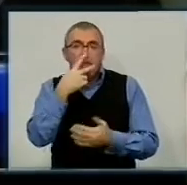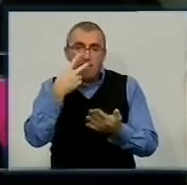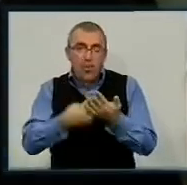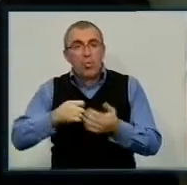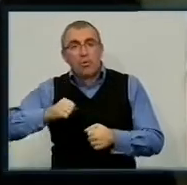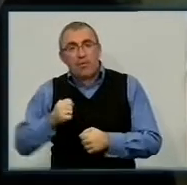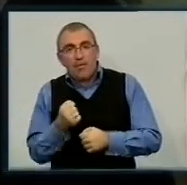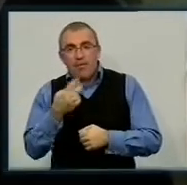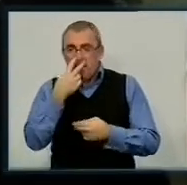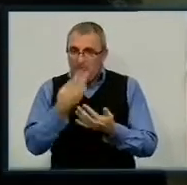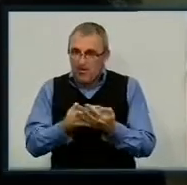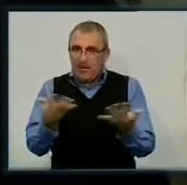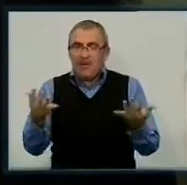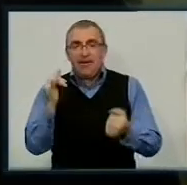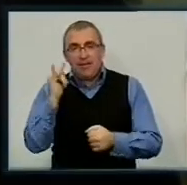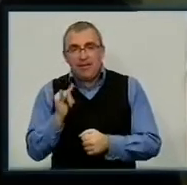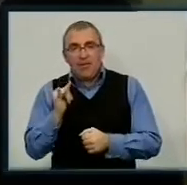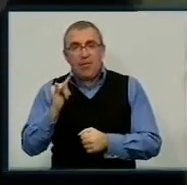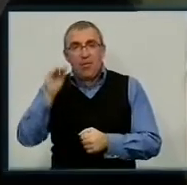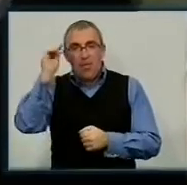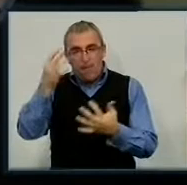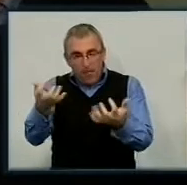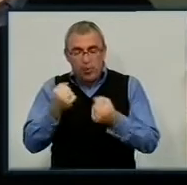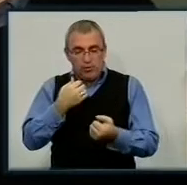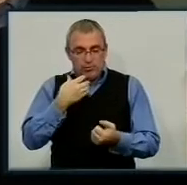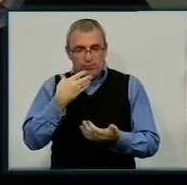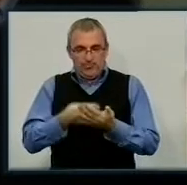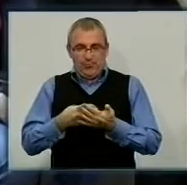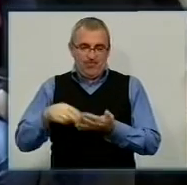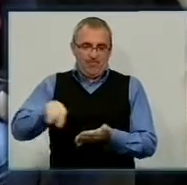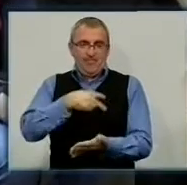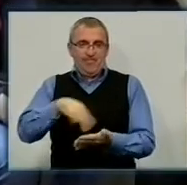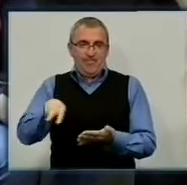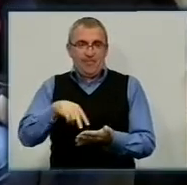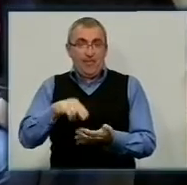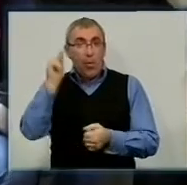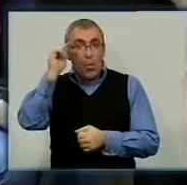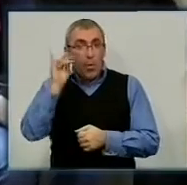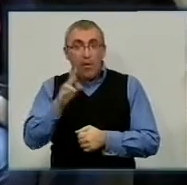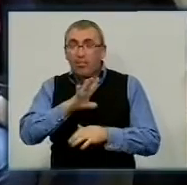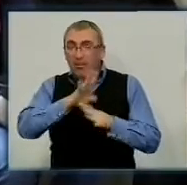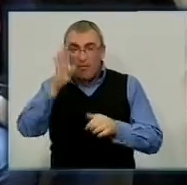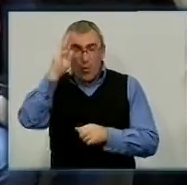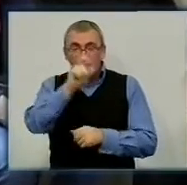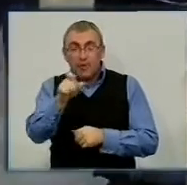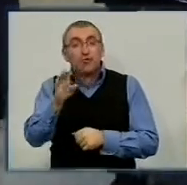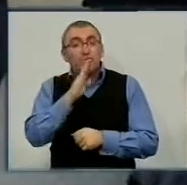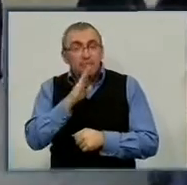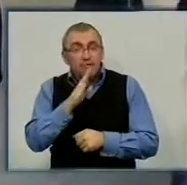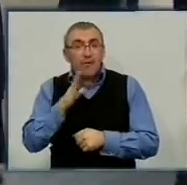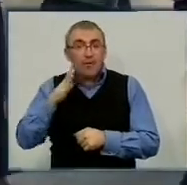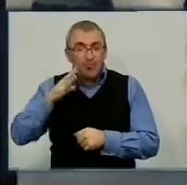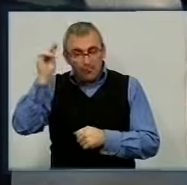друзьям продемонстрировать и получить самому удовольствие от своего танцевания через те що на уроці майже не було чоловіків жінкам довелось